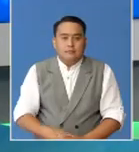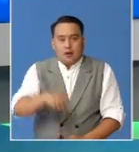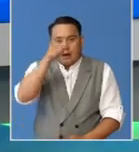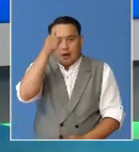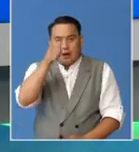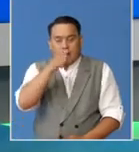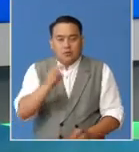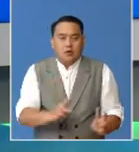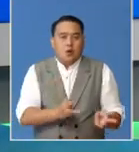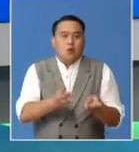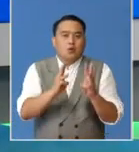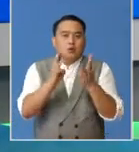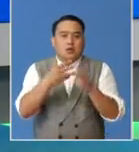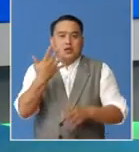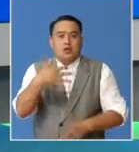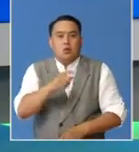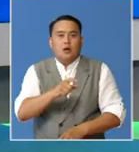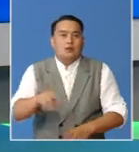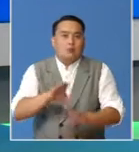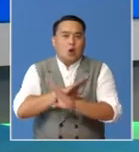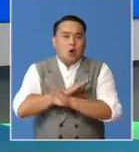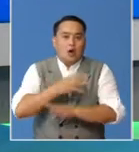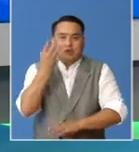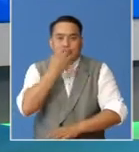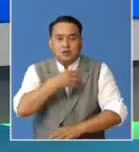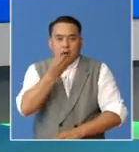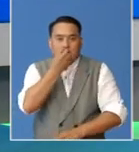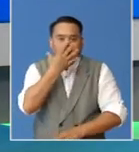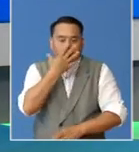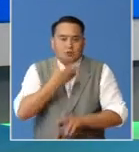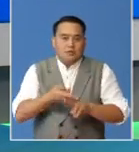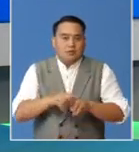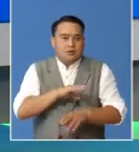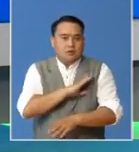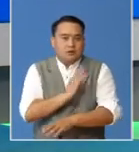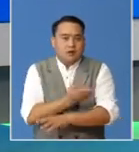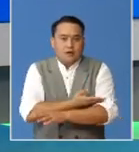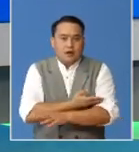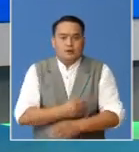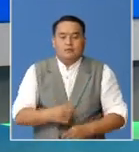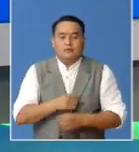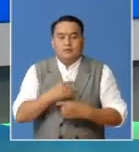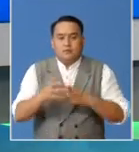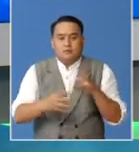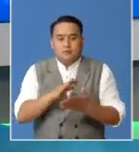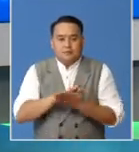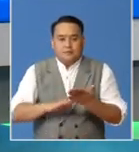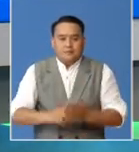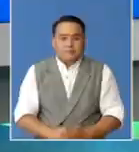Грекияда алапат өрттен 50 адам қайтыс болды. Алаптап ыстық Жапон жұртын шыжғырып барады. Осы және өзге де жаңалықтар келесі